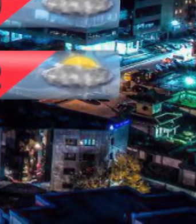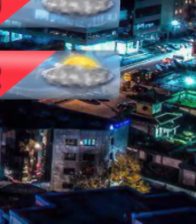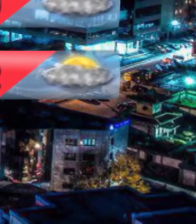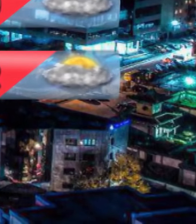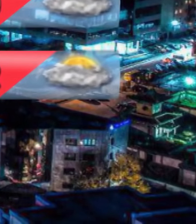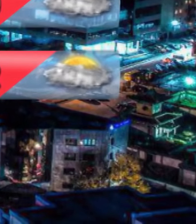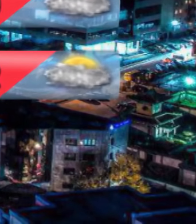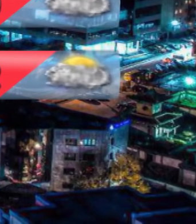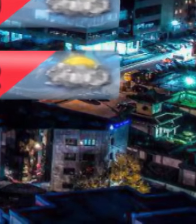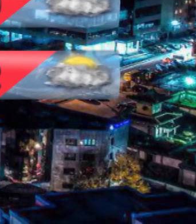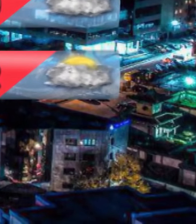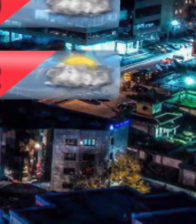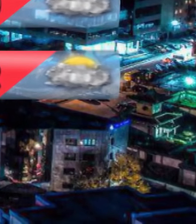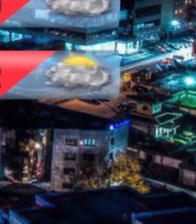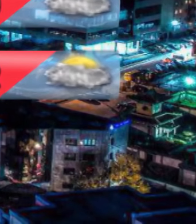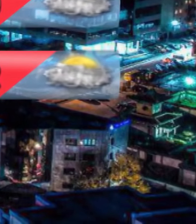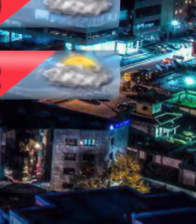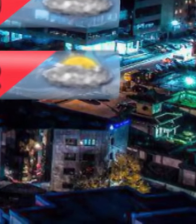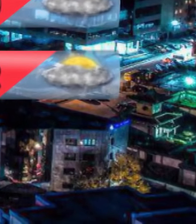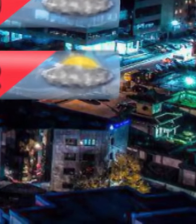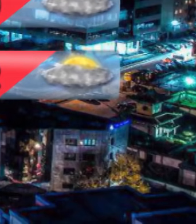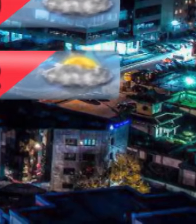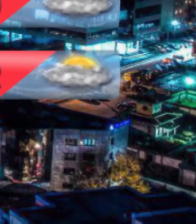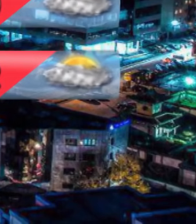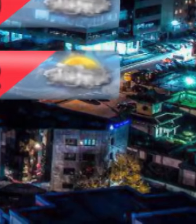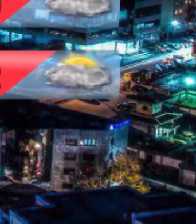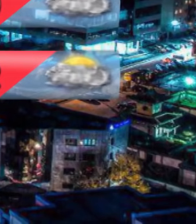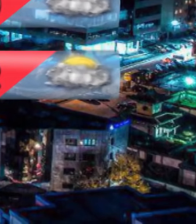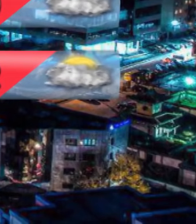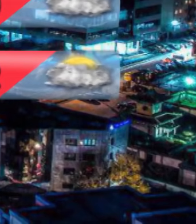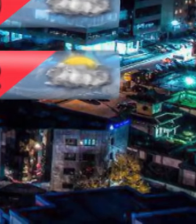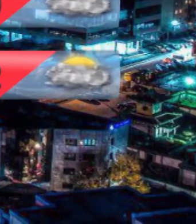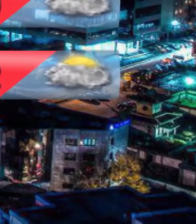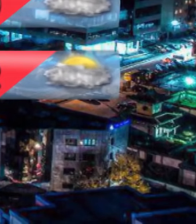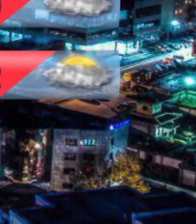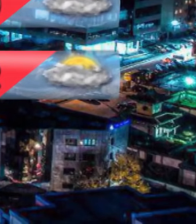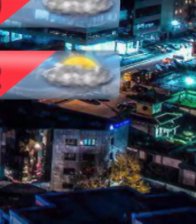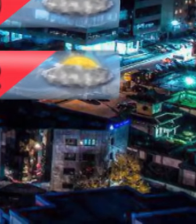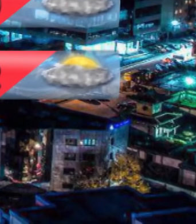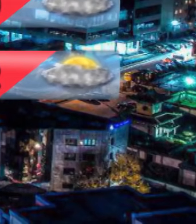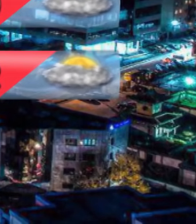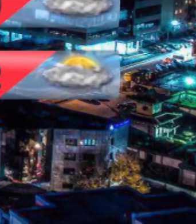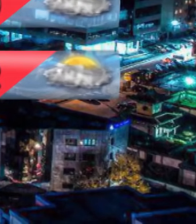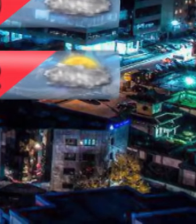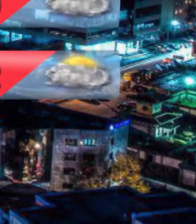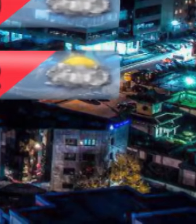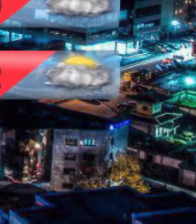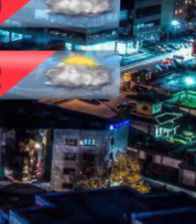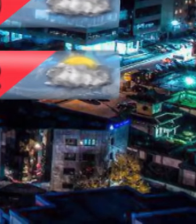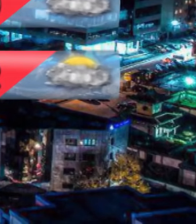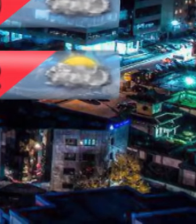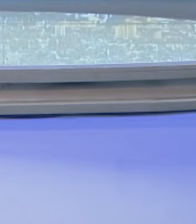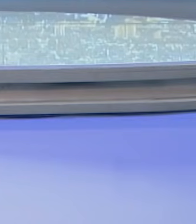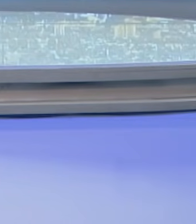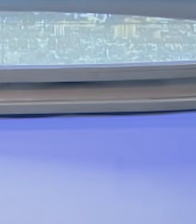бор орж 22-29 хэм дулаан бахна. Үзэгч та бүхэн цагаар мэдээллийг танилцууллаа. Анхаарал хандуулсанд баярлалаа.